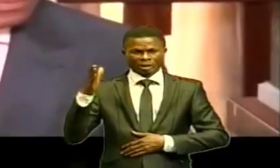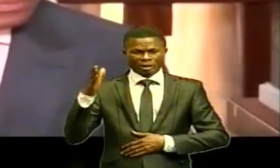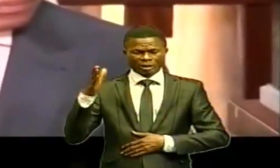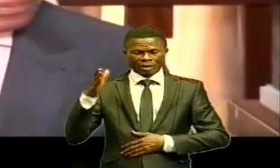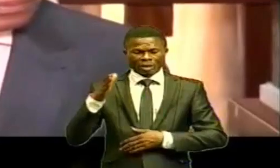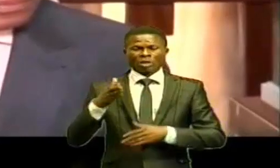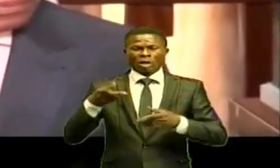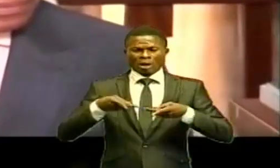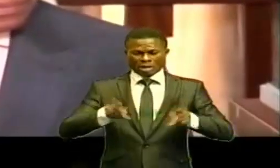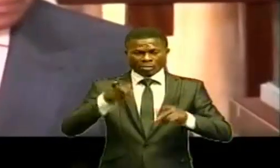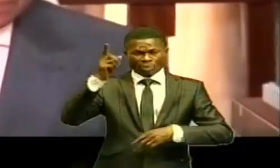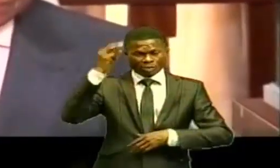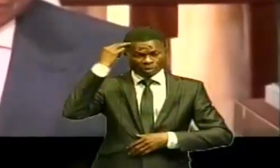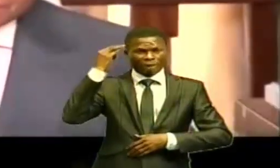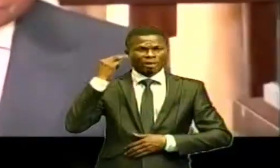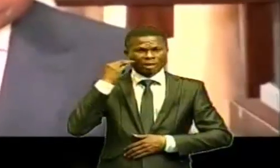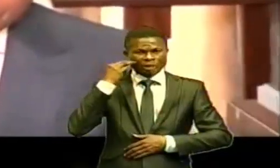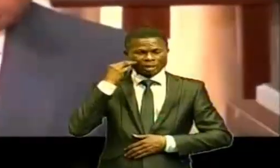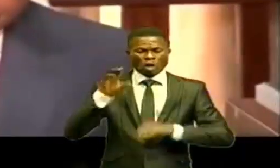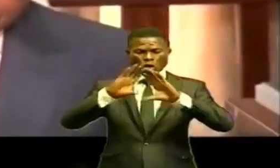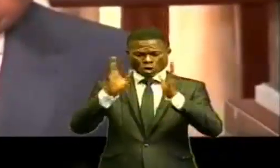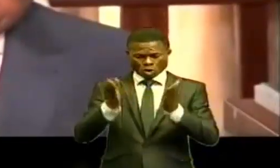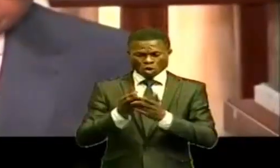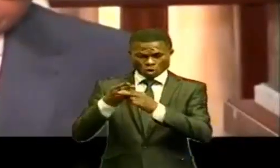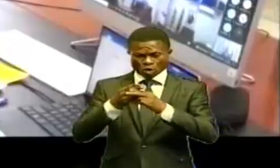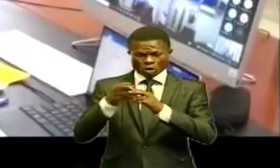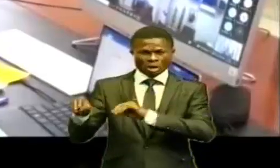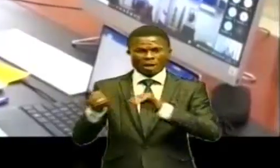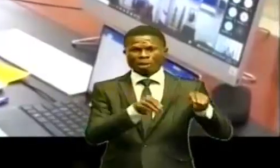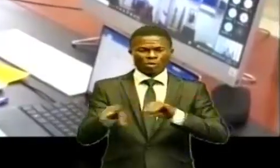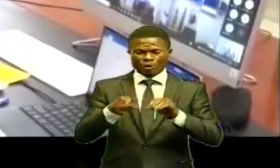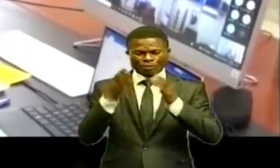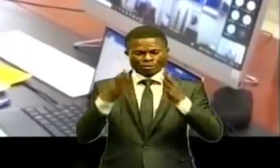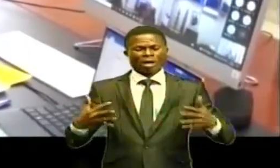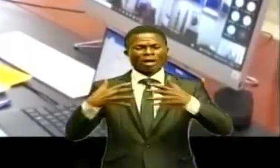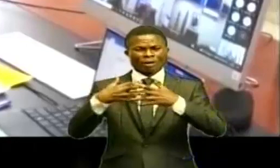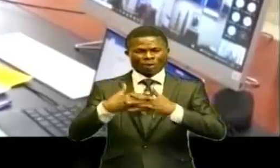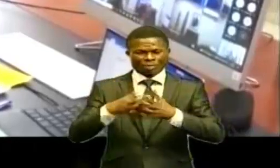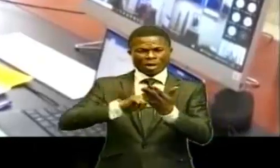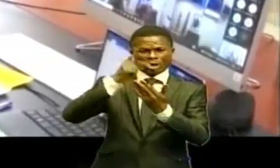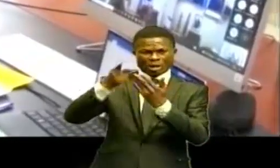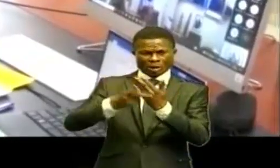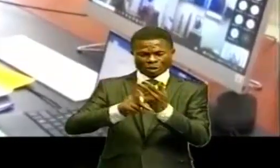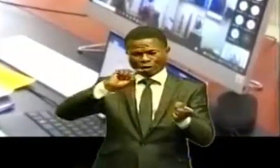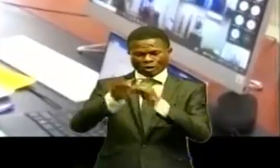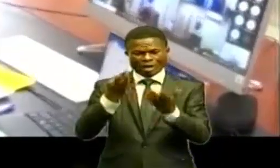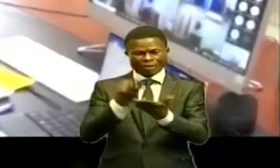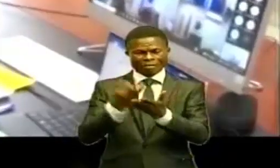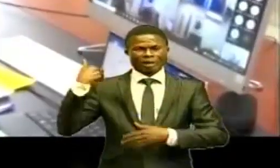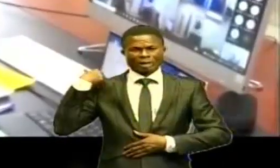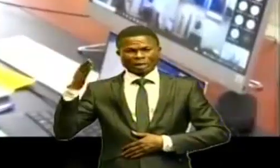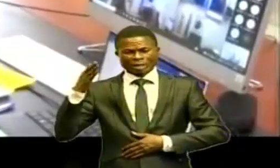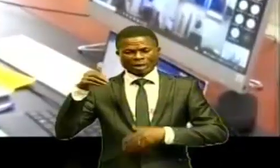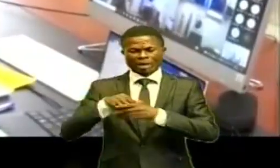sous l'autorité du Premier ministre, ces comités veillent à la mise en œuvre harmonieuse du programme des réformes de finances publiques au